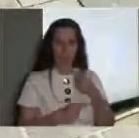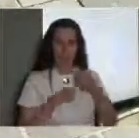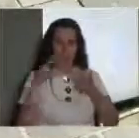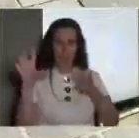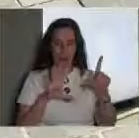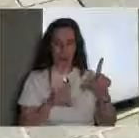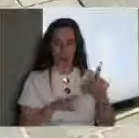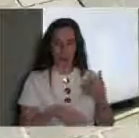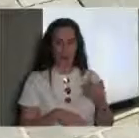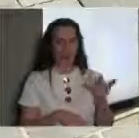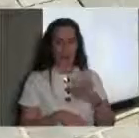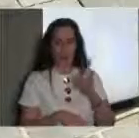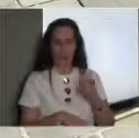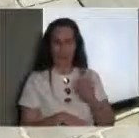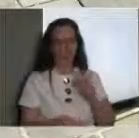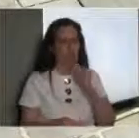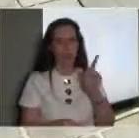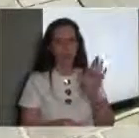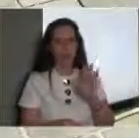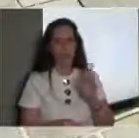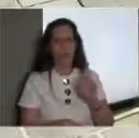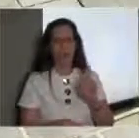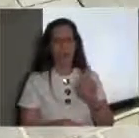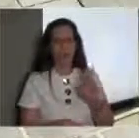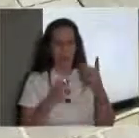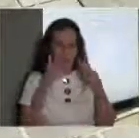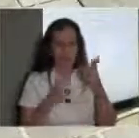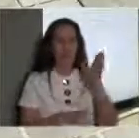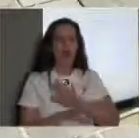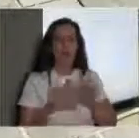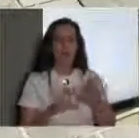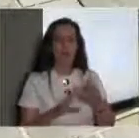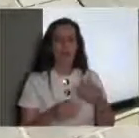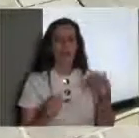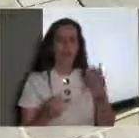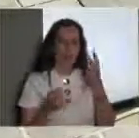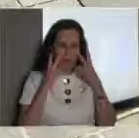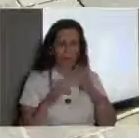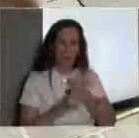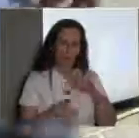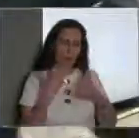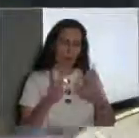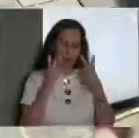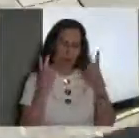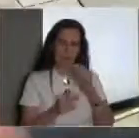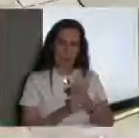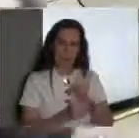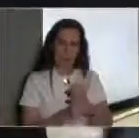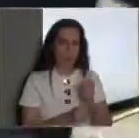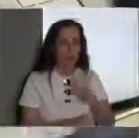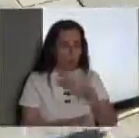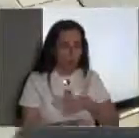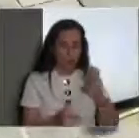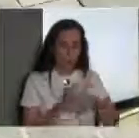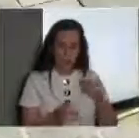97, לא צריכים את, מי שלא רוצה ללמוד את אלה מאה שערים, אתם מחפשים רק אינטריגות, אתם מחפשים רק לעשות בלאגן, אתם מחפשים לעשות. מי